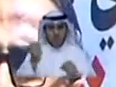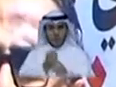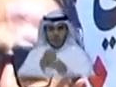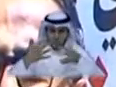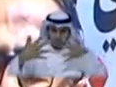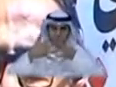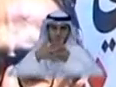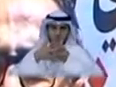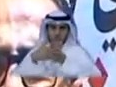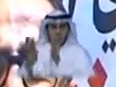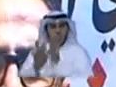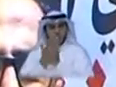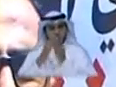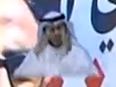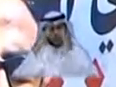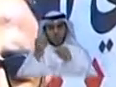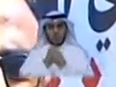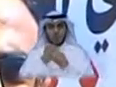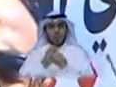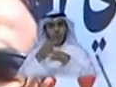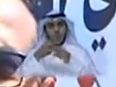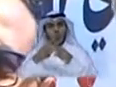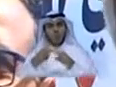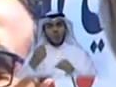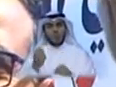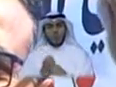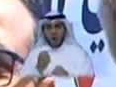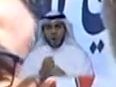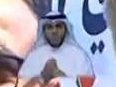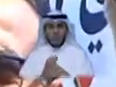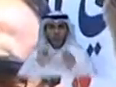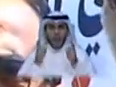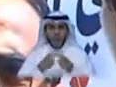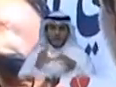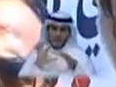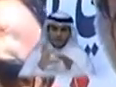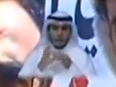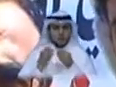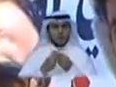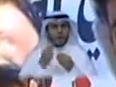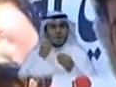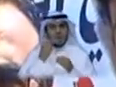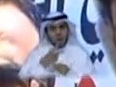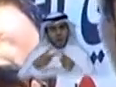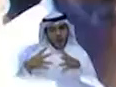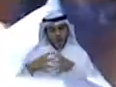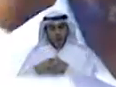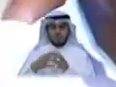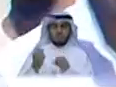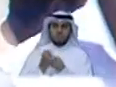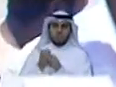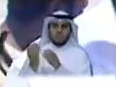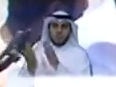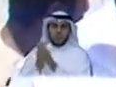هذا العمل في أطار المحافظة ممثلة برئيسها الشيخ أبو إسماعيل، ومكتب الصحة ممثل في مدير مكتب الصحة الدكتور خضر الأسور. هذه